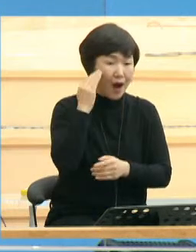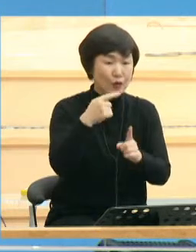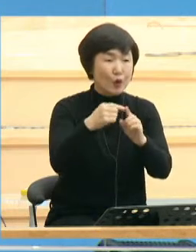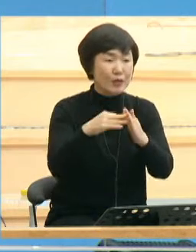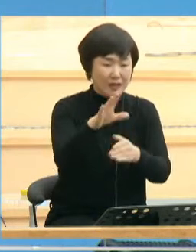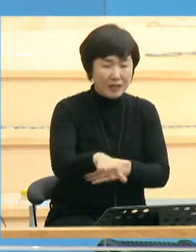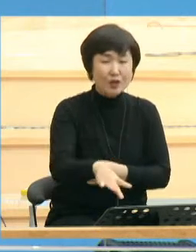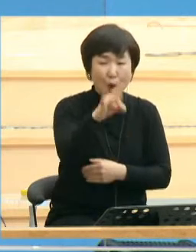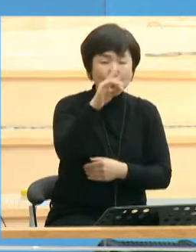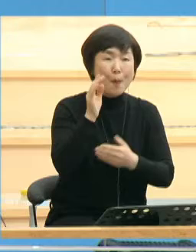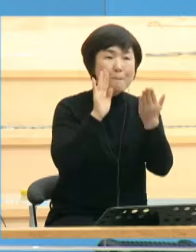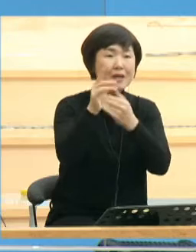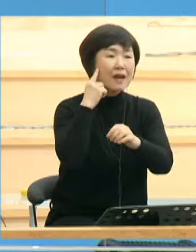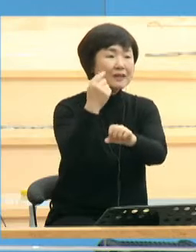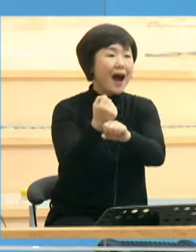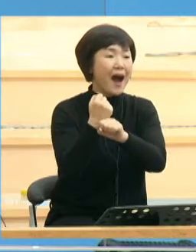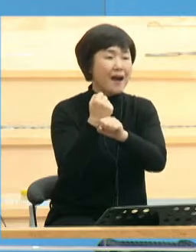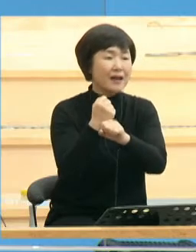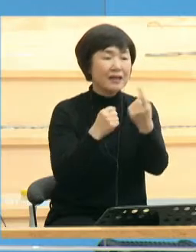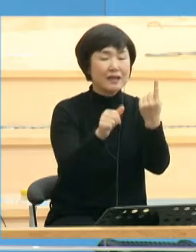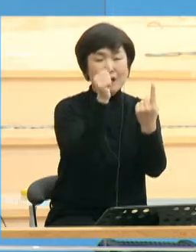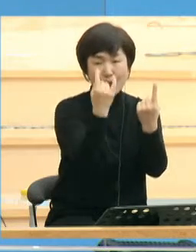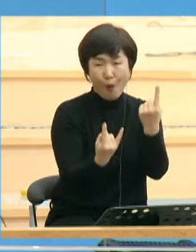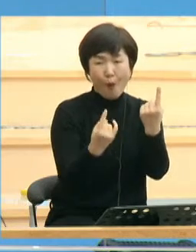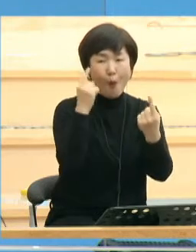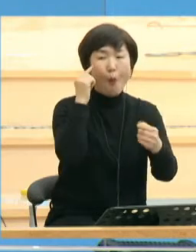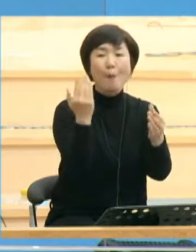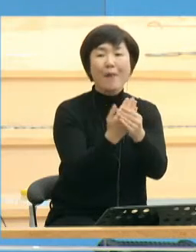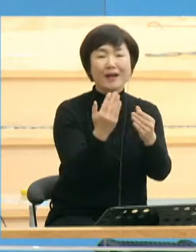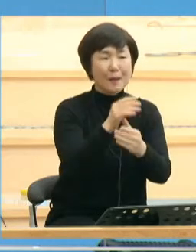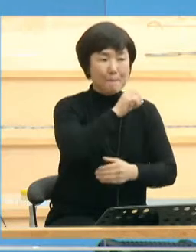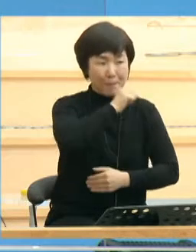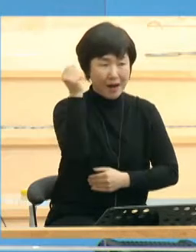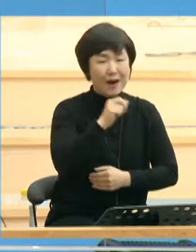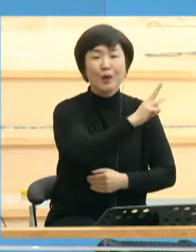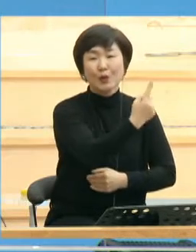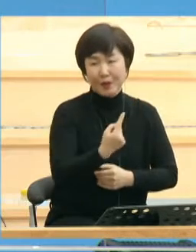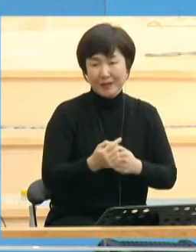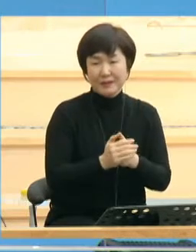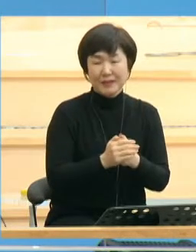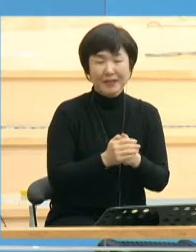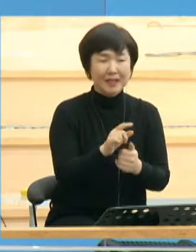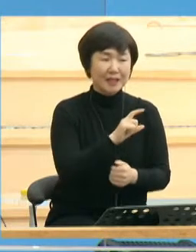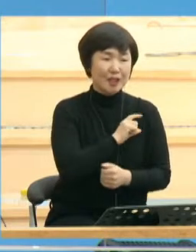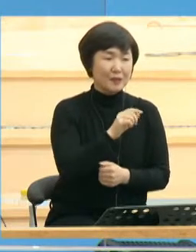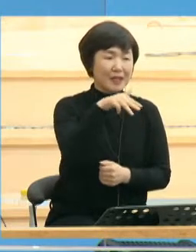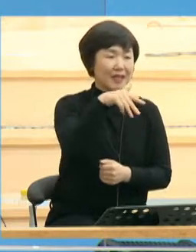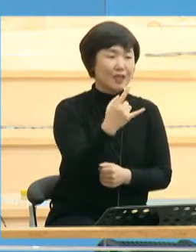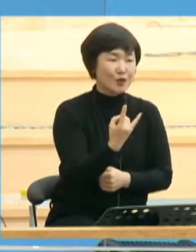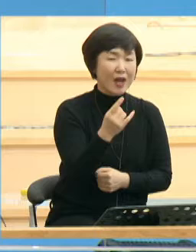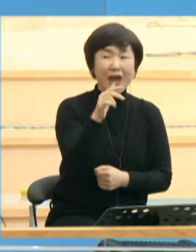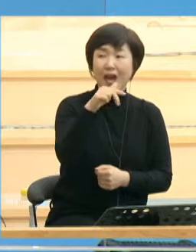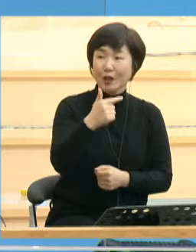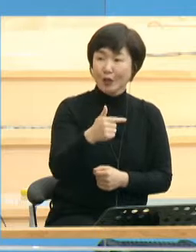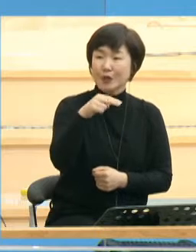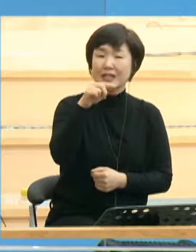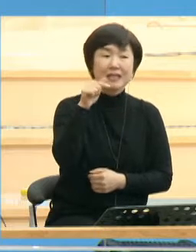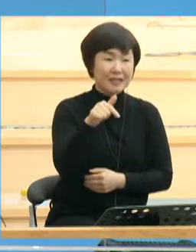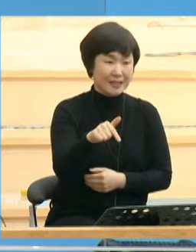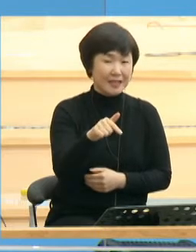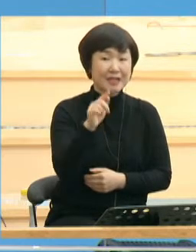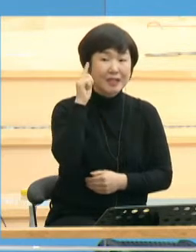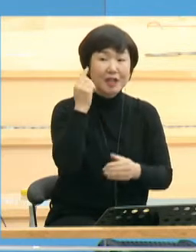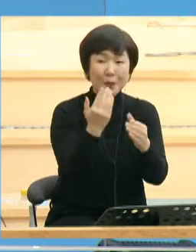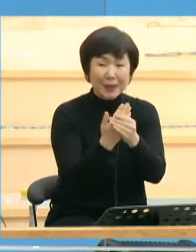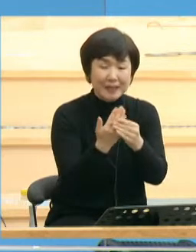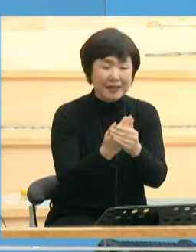미래학 1호 박사 가 되어서 돌아온 분이 있습니다 최 음식 박사님이 신들이 목사님이 50대에 그가 쓴 몇